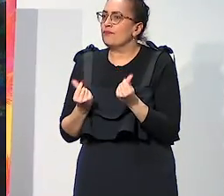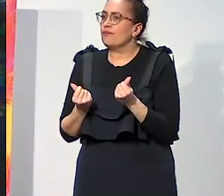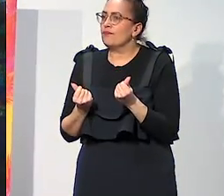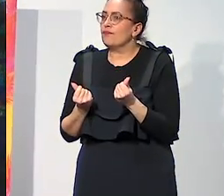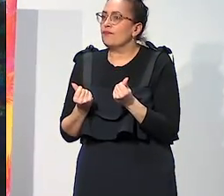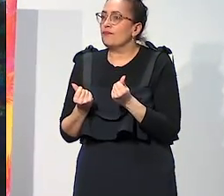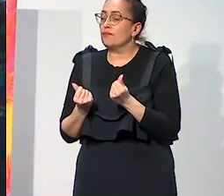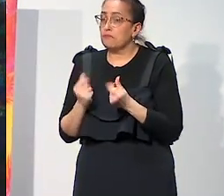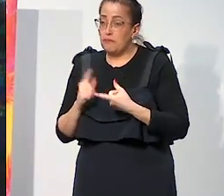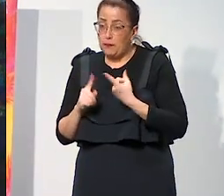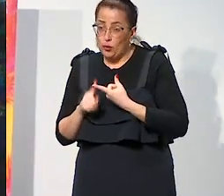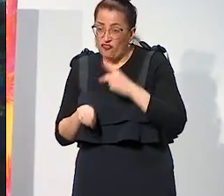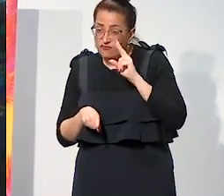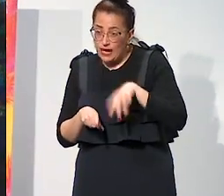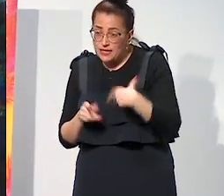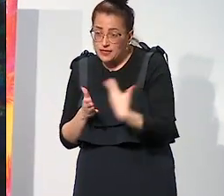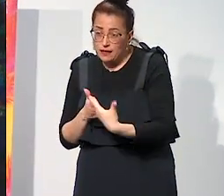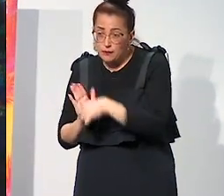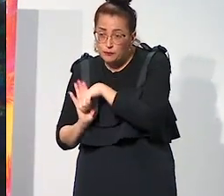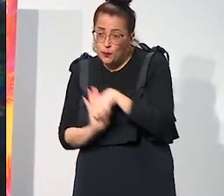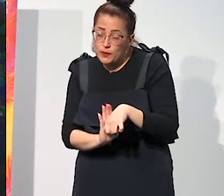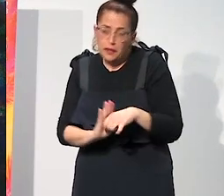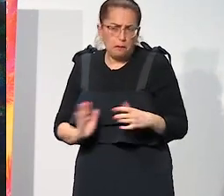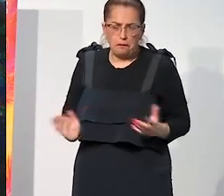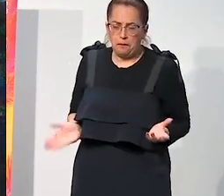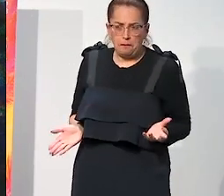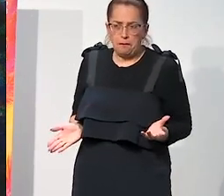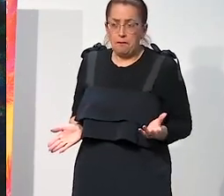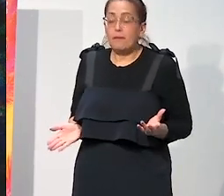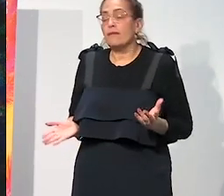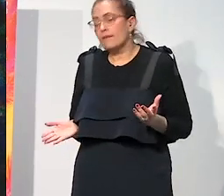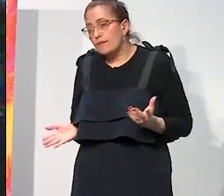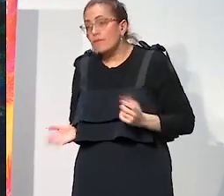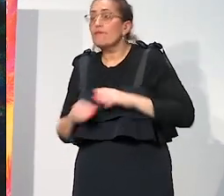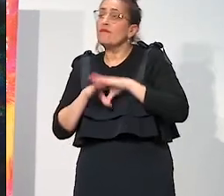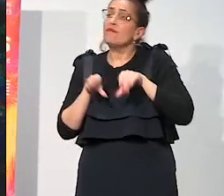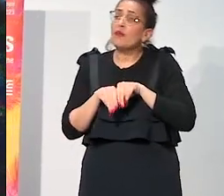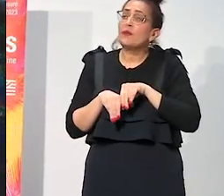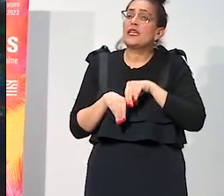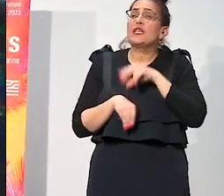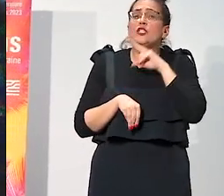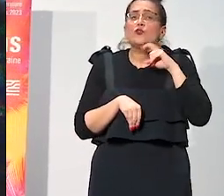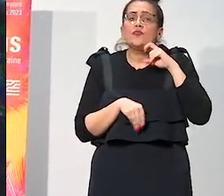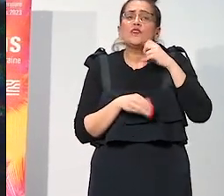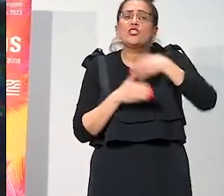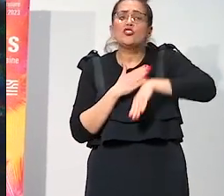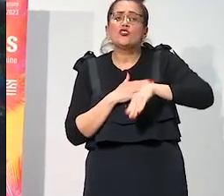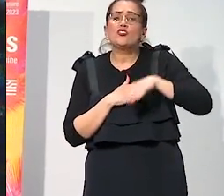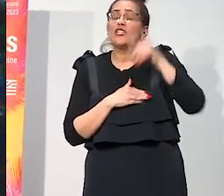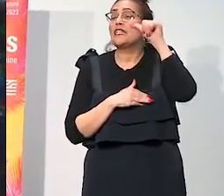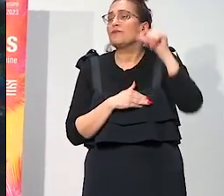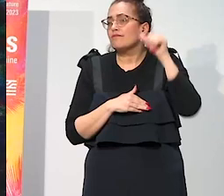les plus importantes finalement, c'est-à-dire les raisons objectives, c'est je viens d'une famille juive ashkénaze, russe et polonaise,